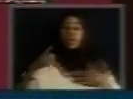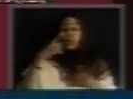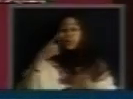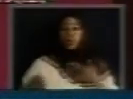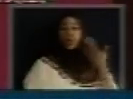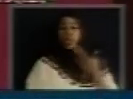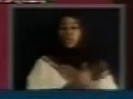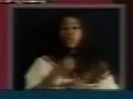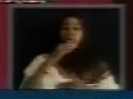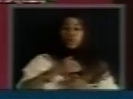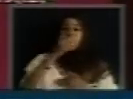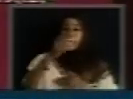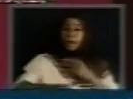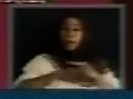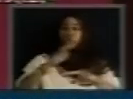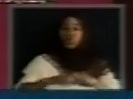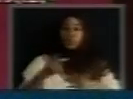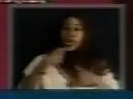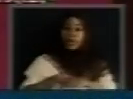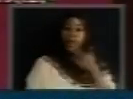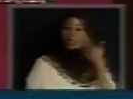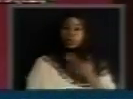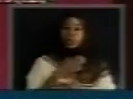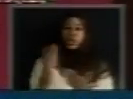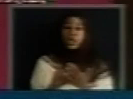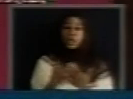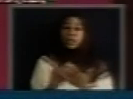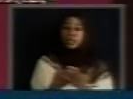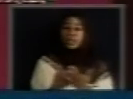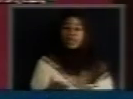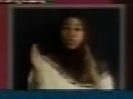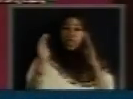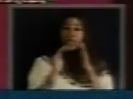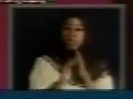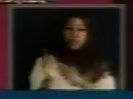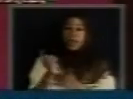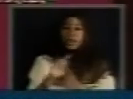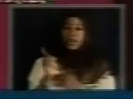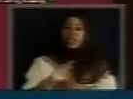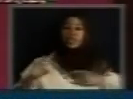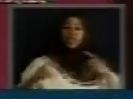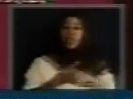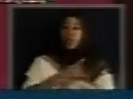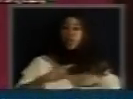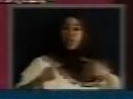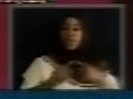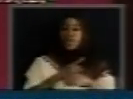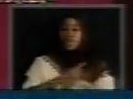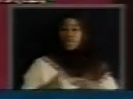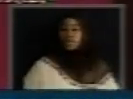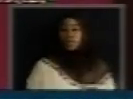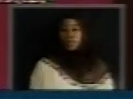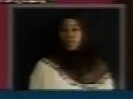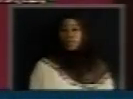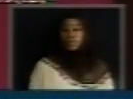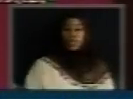na tunatoka na mapendekezo ya katiba, sio tunatoka na mapendekezo ya maugomvi. Sidhani kama ndio jambo nataka kuliona.